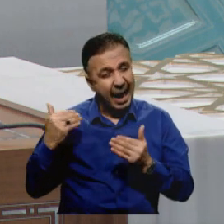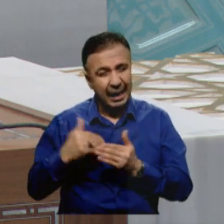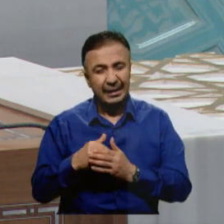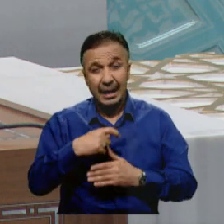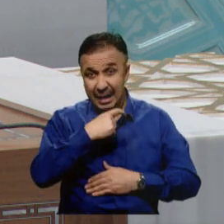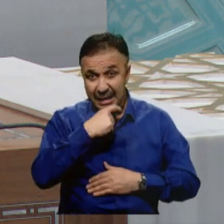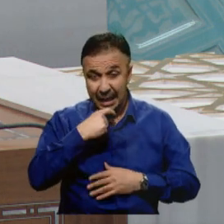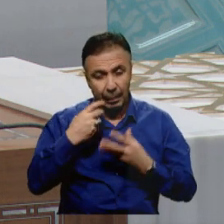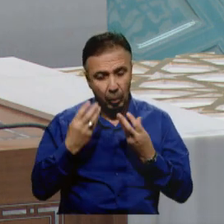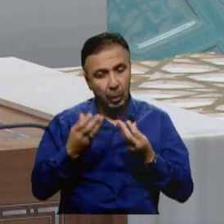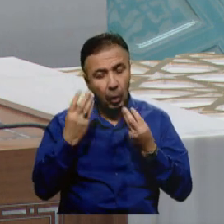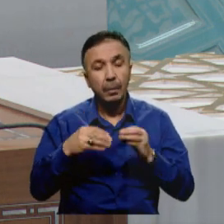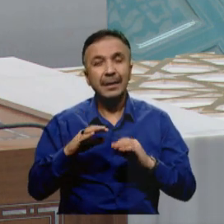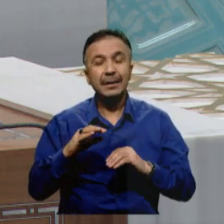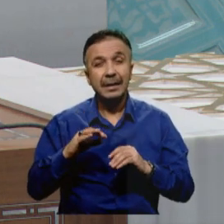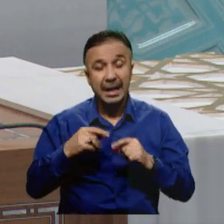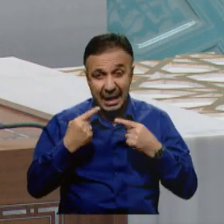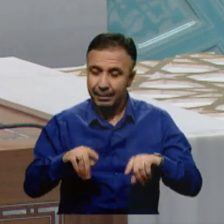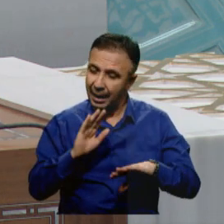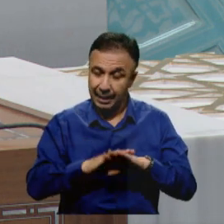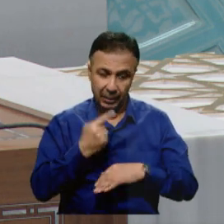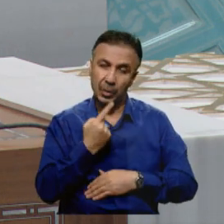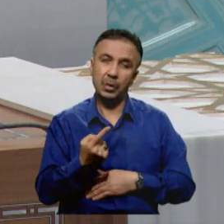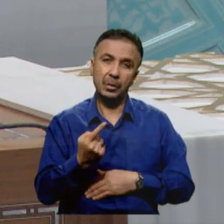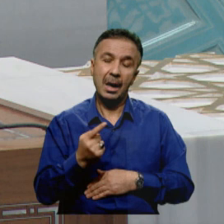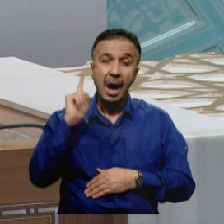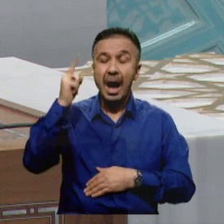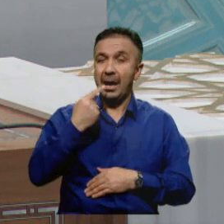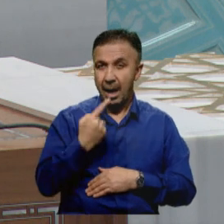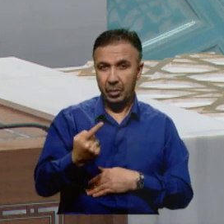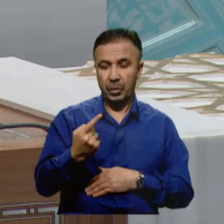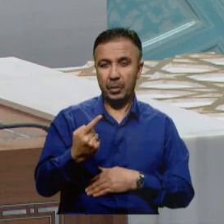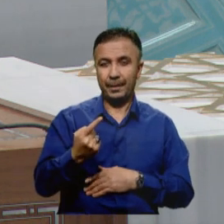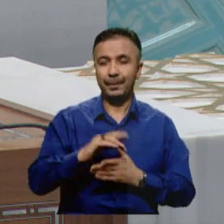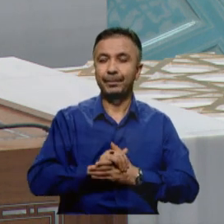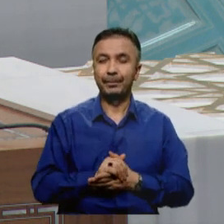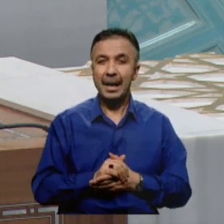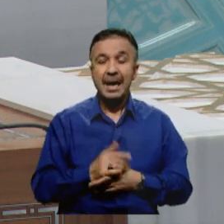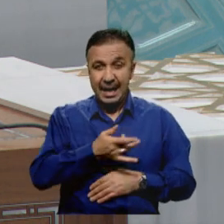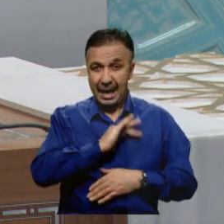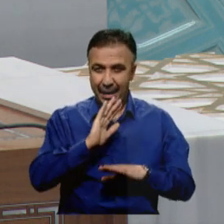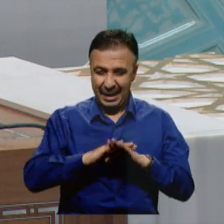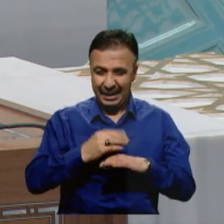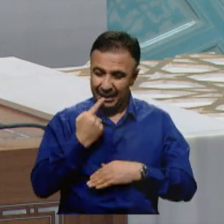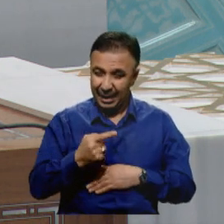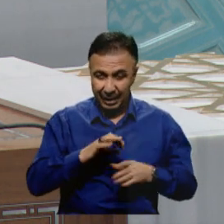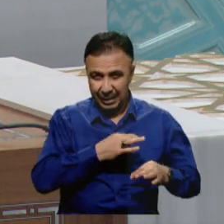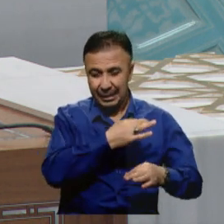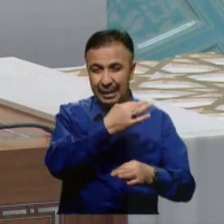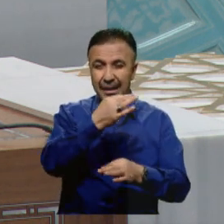olup olmadıklarını denedik, imtihan ettik diyor. Allah diyor, iman ettik diyen